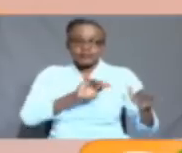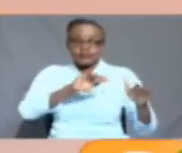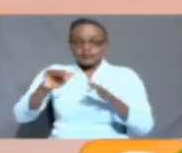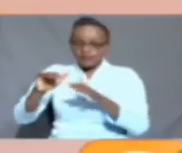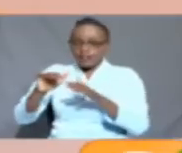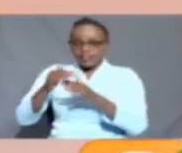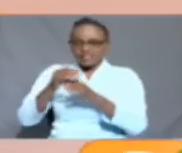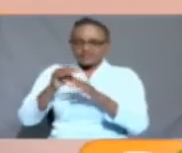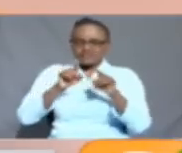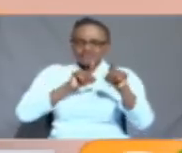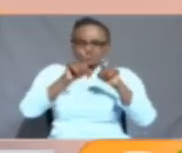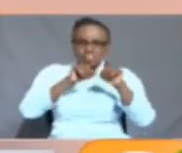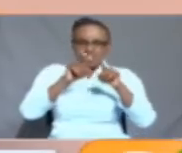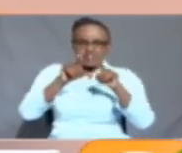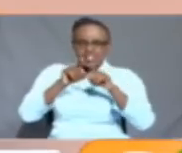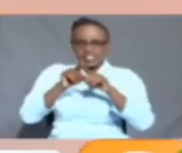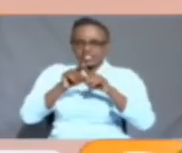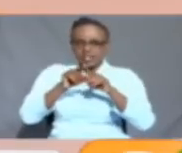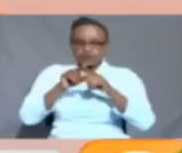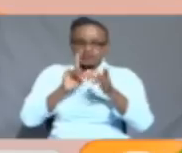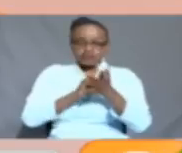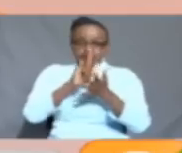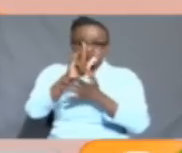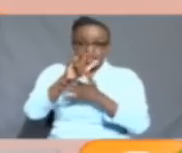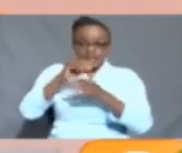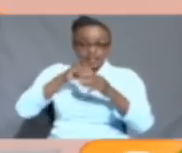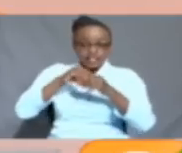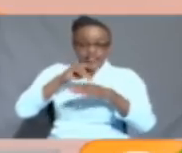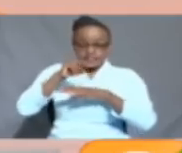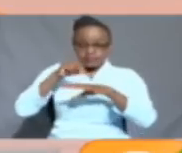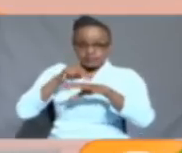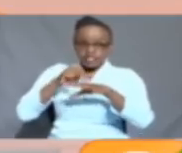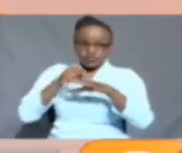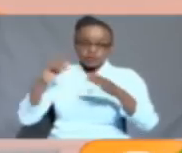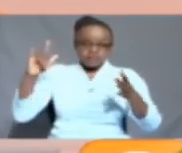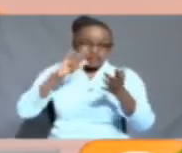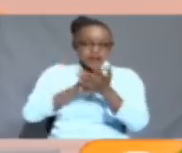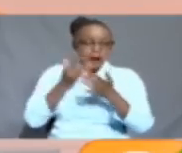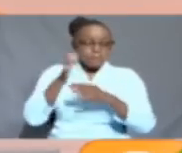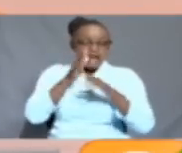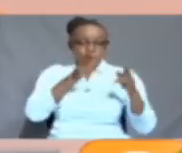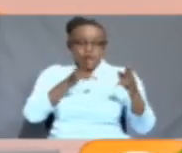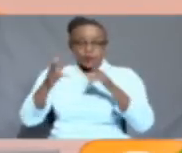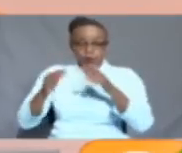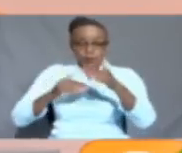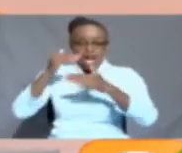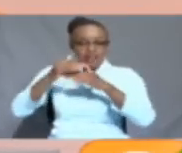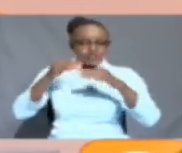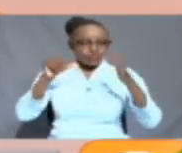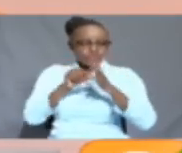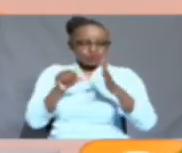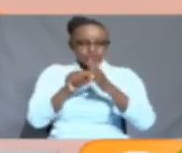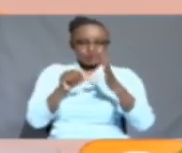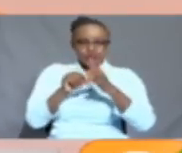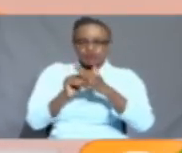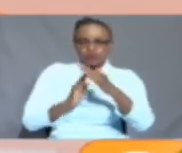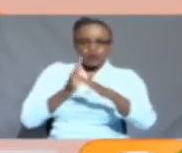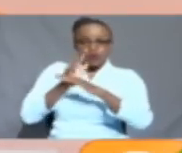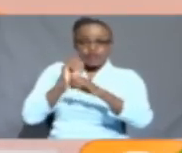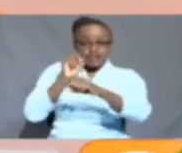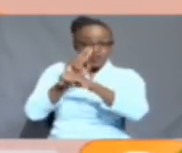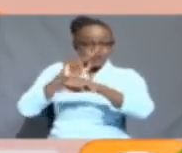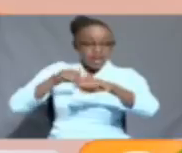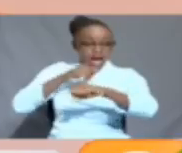Shughuli za usafiri wa ndege katika viwanja vya humu nchini zimerejelewa baada ya kutatizika kwa zaidi ya saa